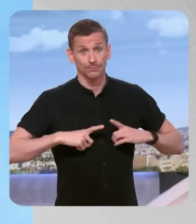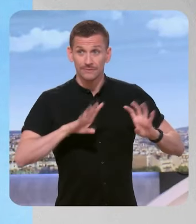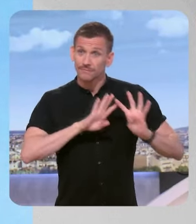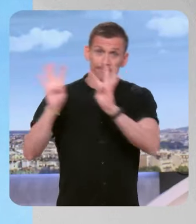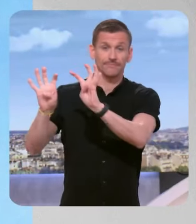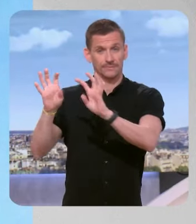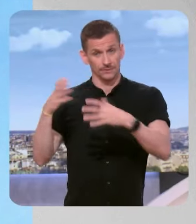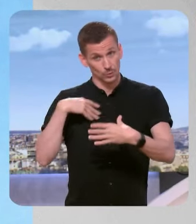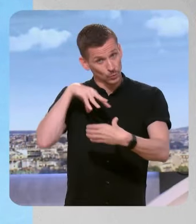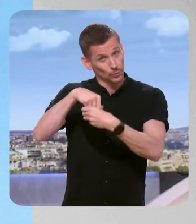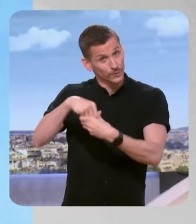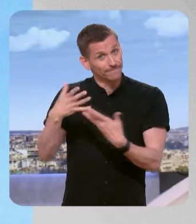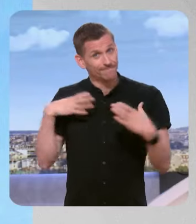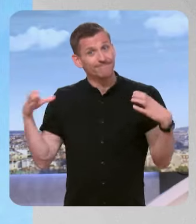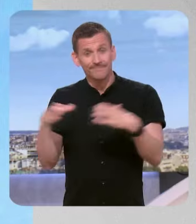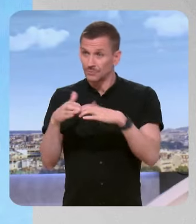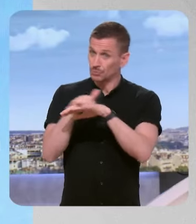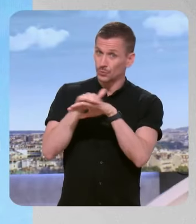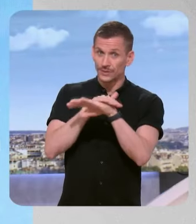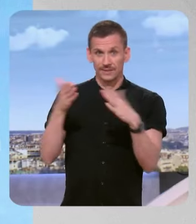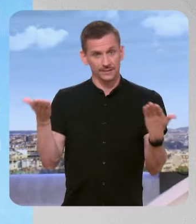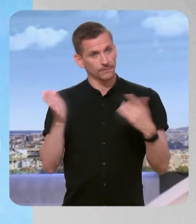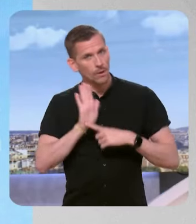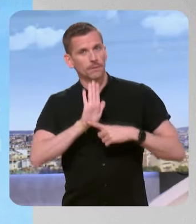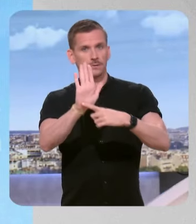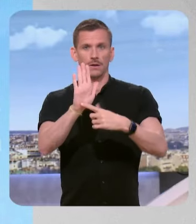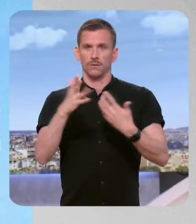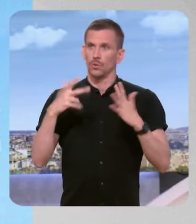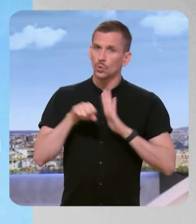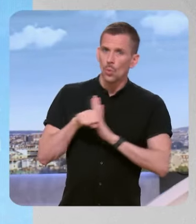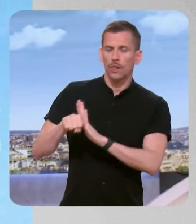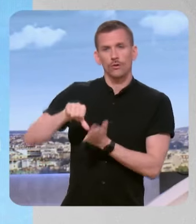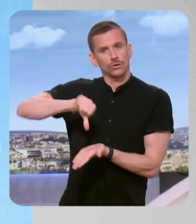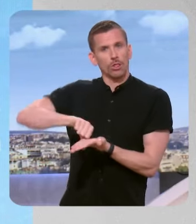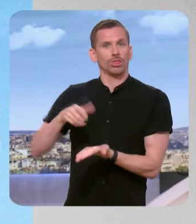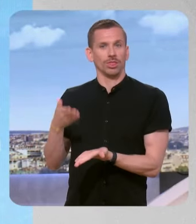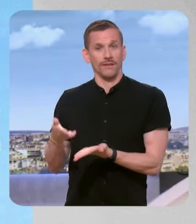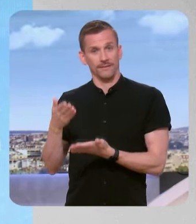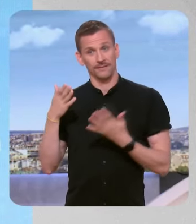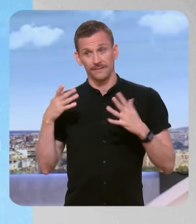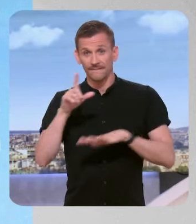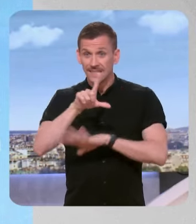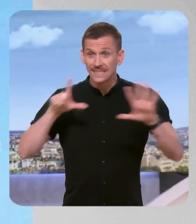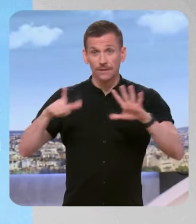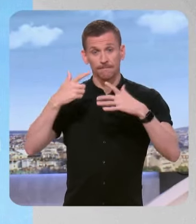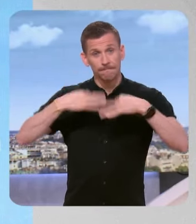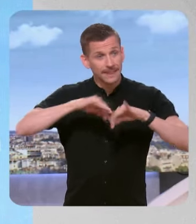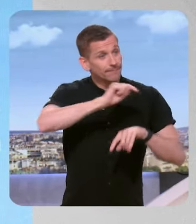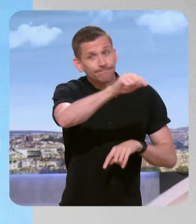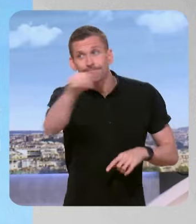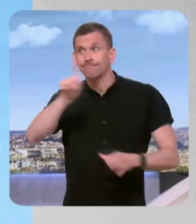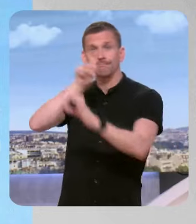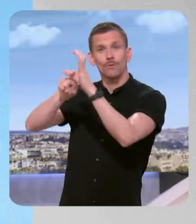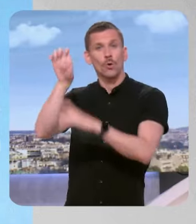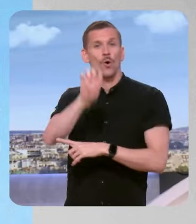groupe qui est un groupe politique qui représente la droite et le centre de l'ensemble des 27 pays d'union voilà le Parti populaire européen dans